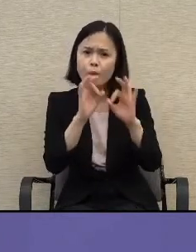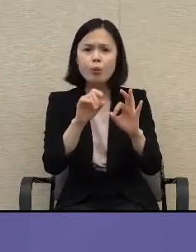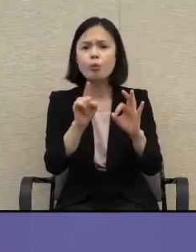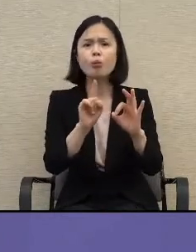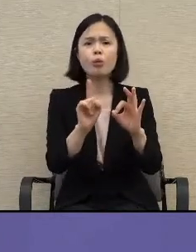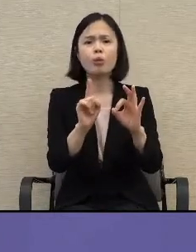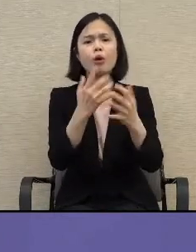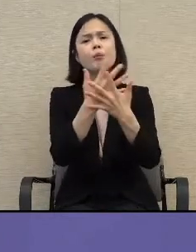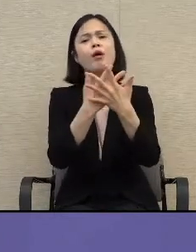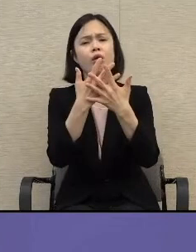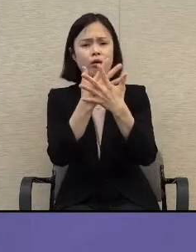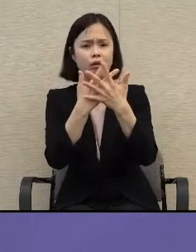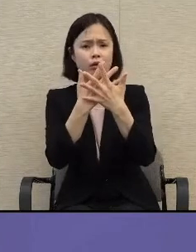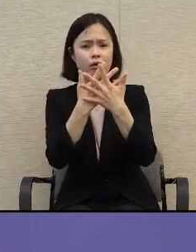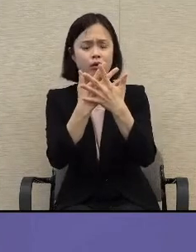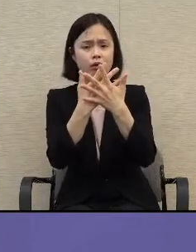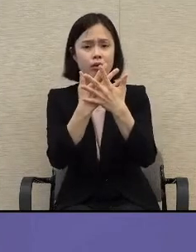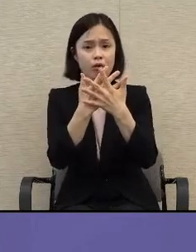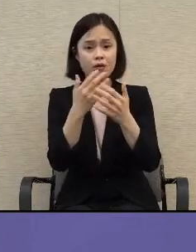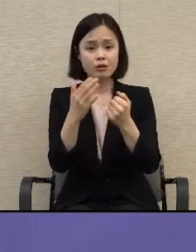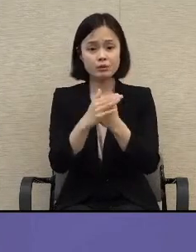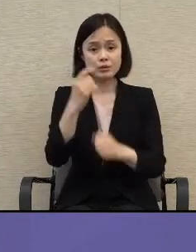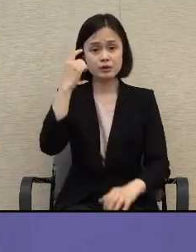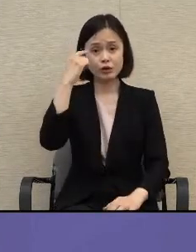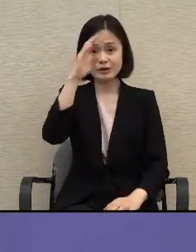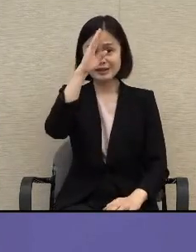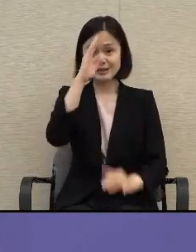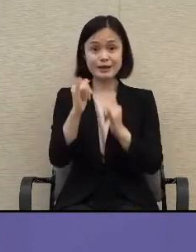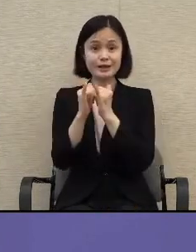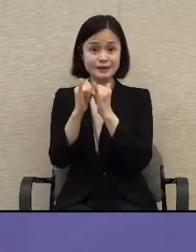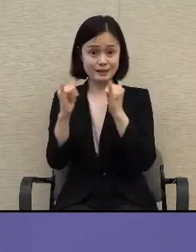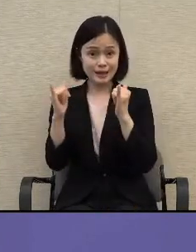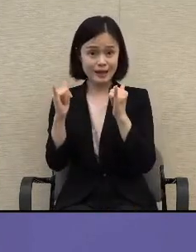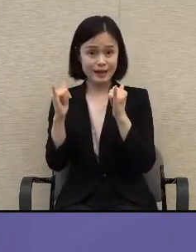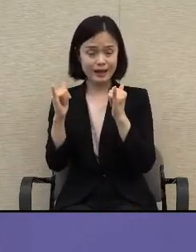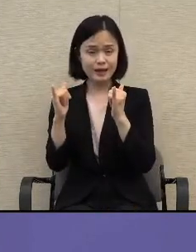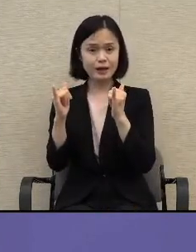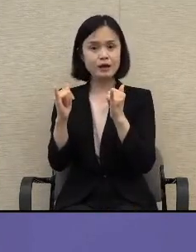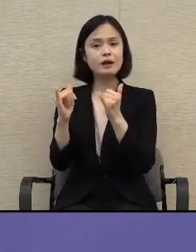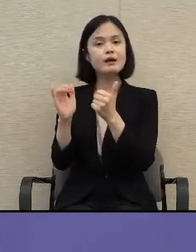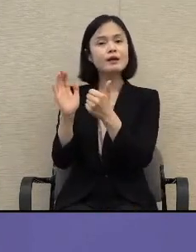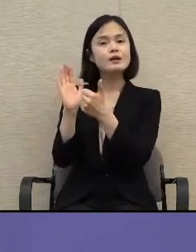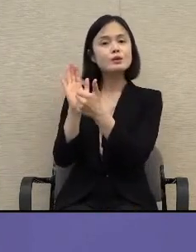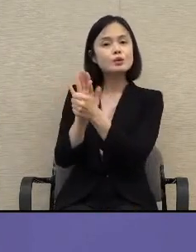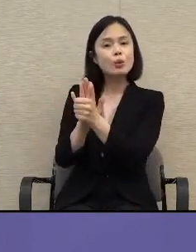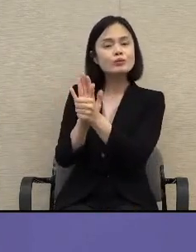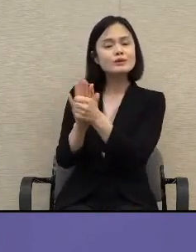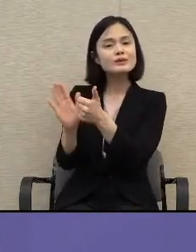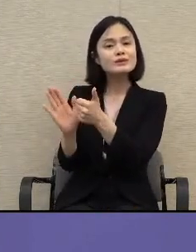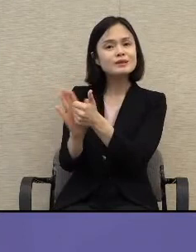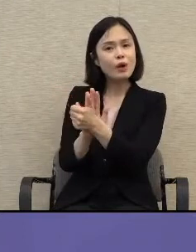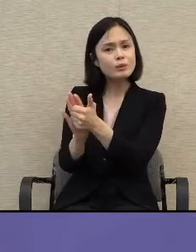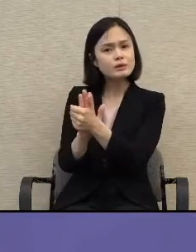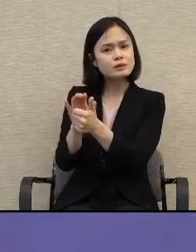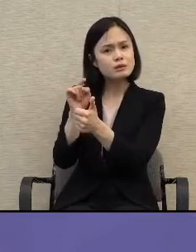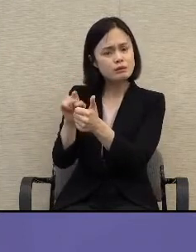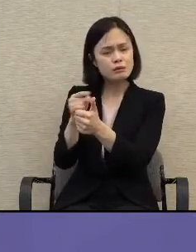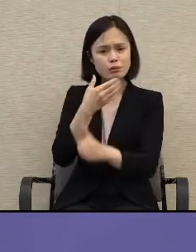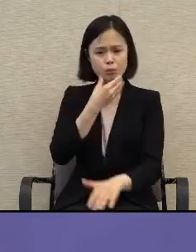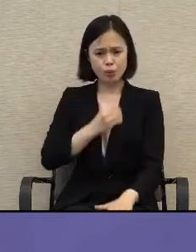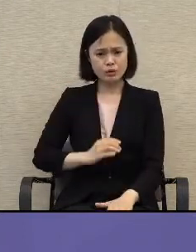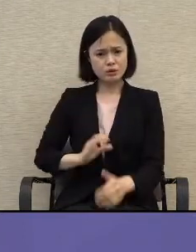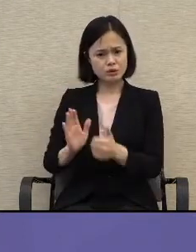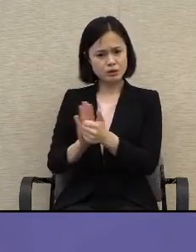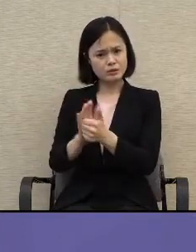실천가들은 우리가 정신질환자 당사자분들로 내게 하는 모든 이 서비스 자체가 복지 서비스다라고 이야기하시기도